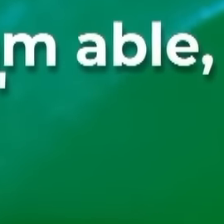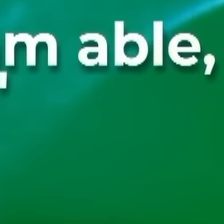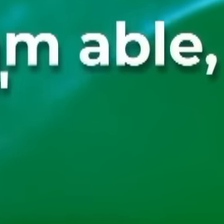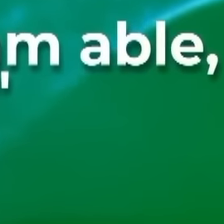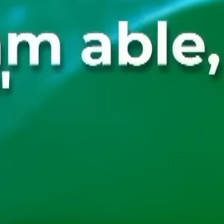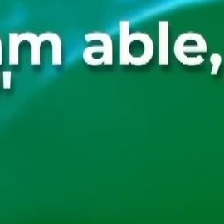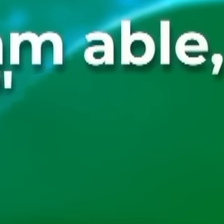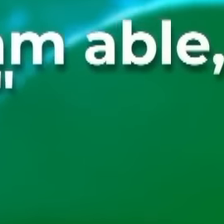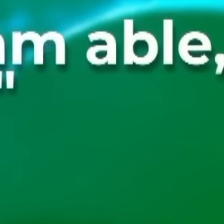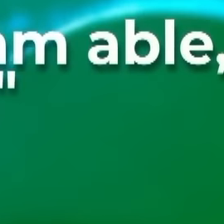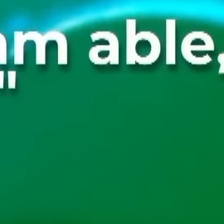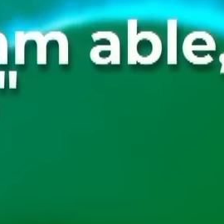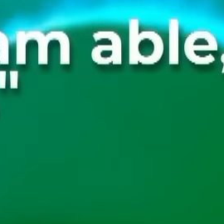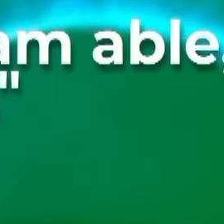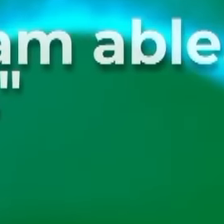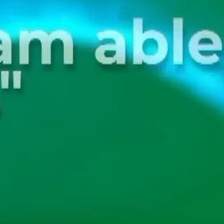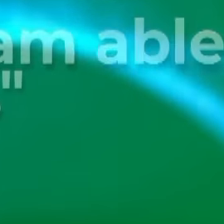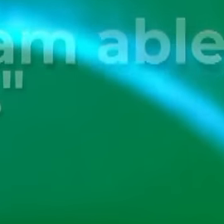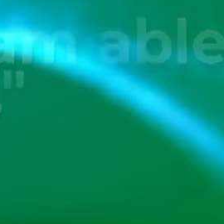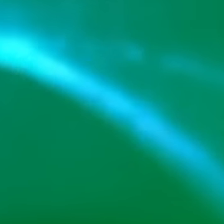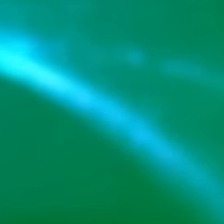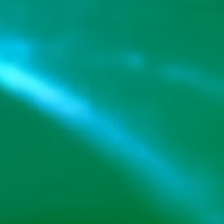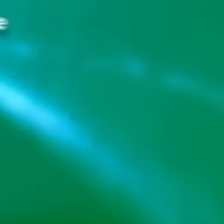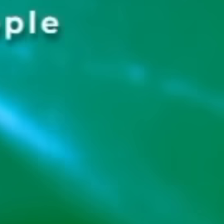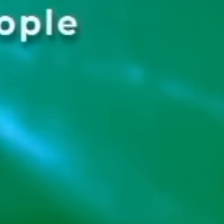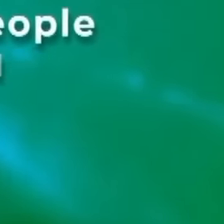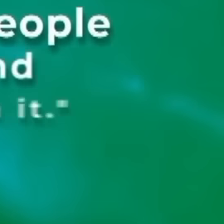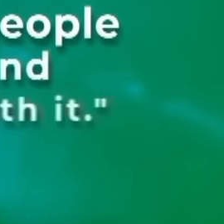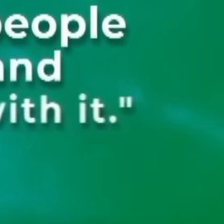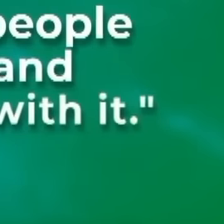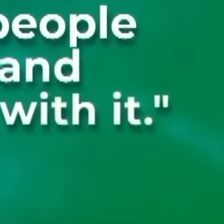ya Allah ya Allah.